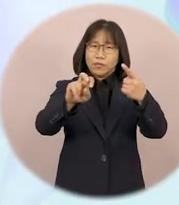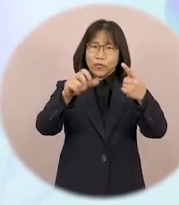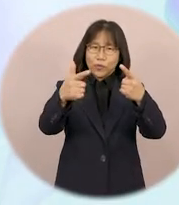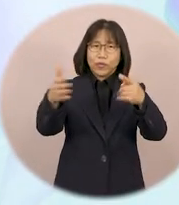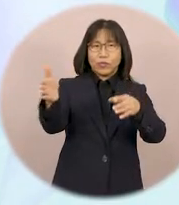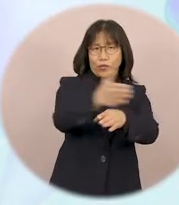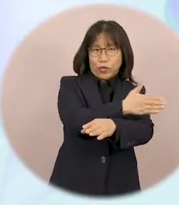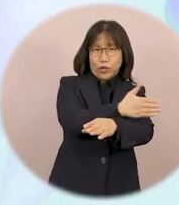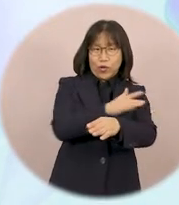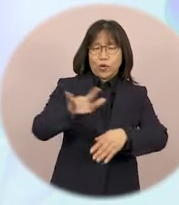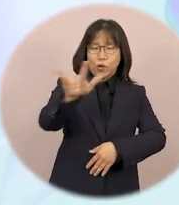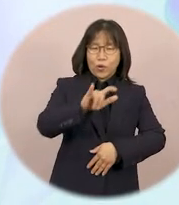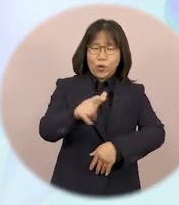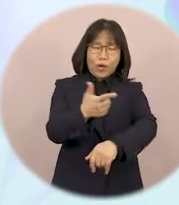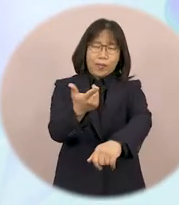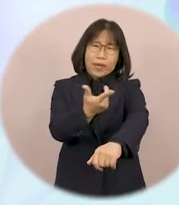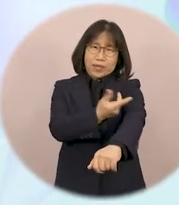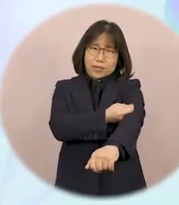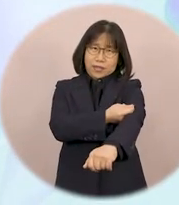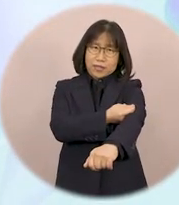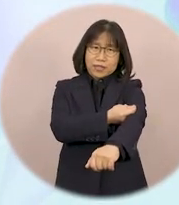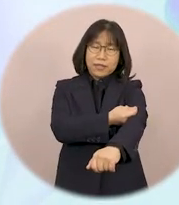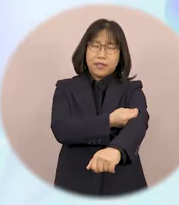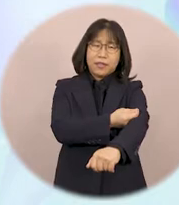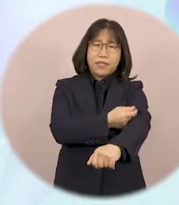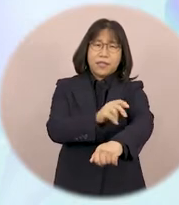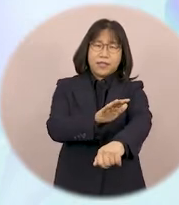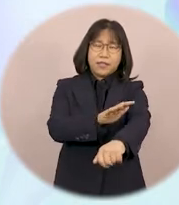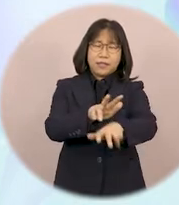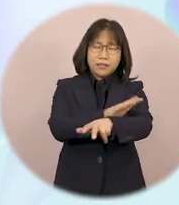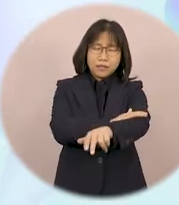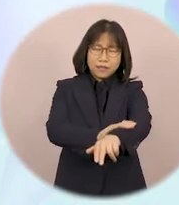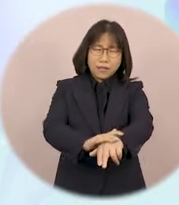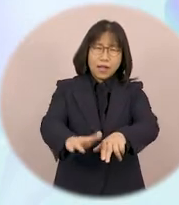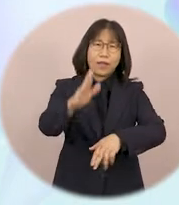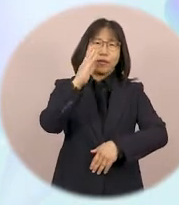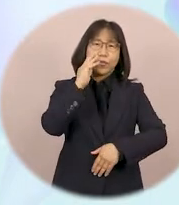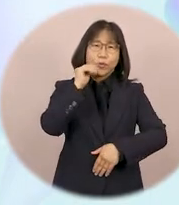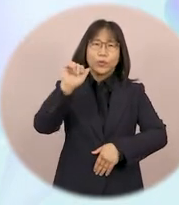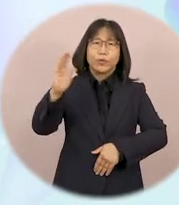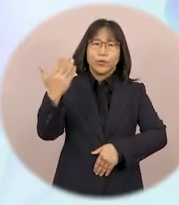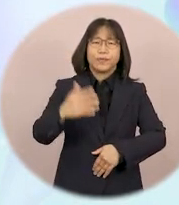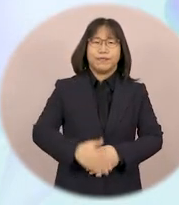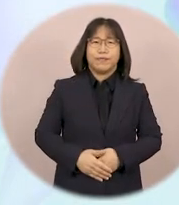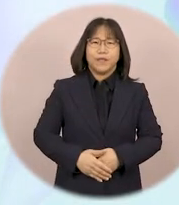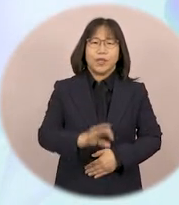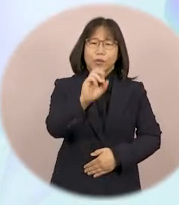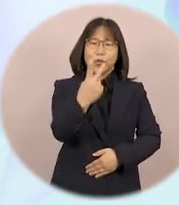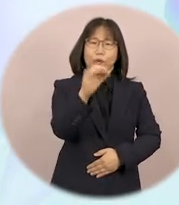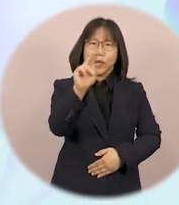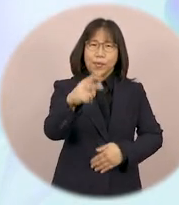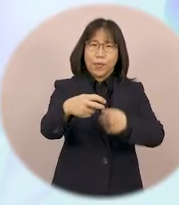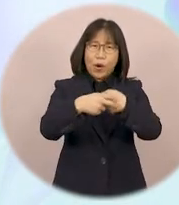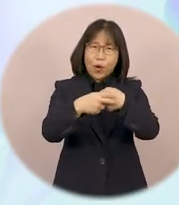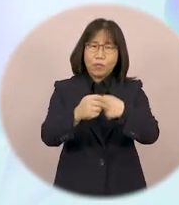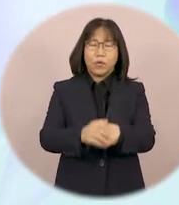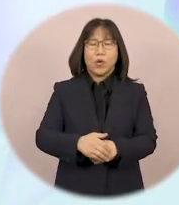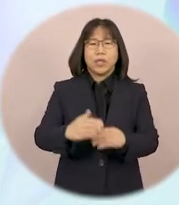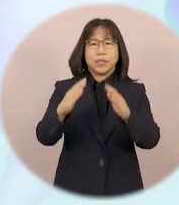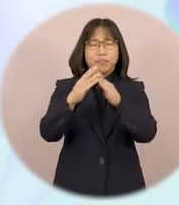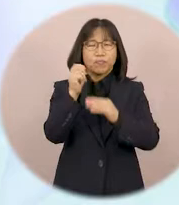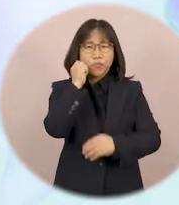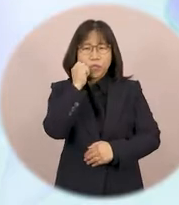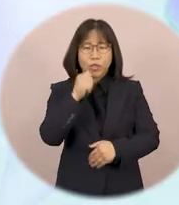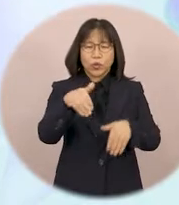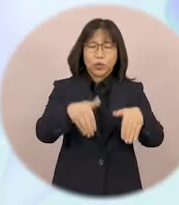시작된 강서구 코론 알고 백신 예방접종이 순조롭게 진행되고 있습니다 요양 병원 시설 입소자 및